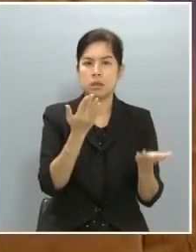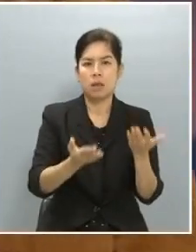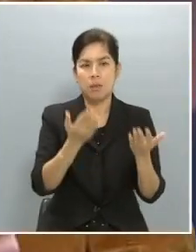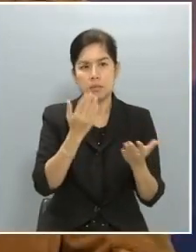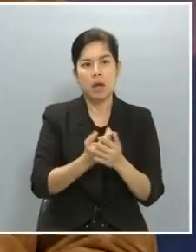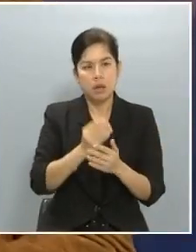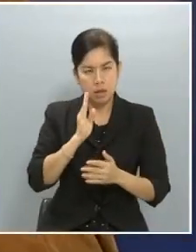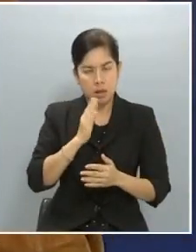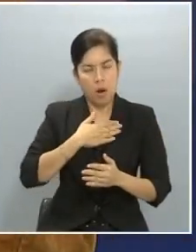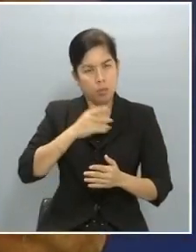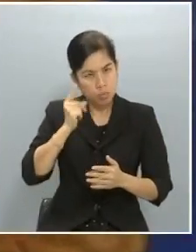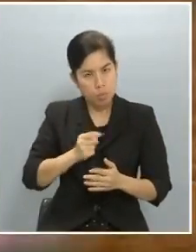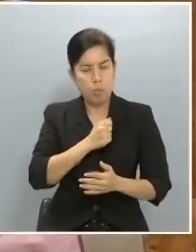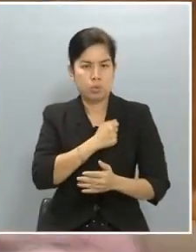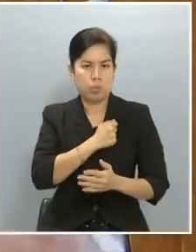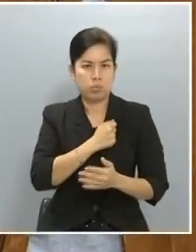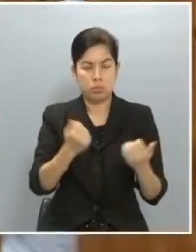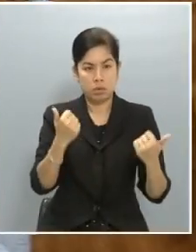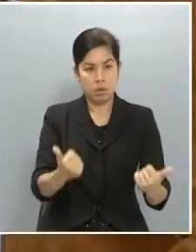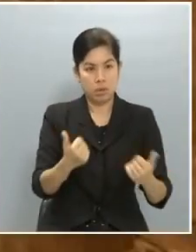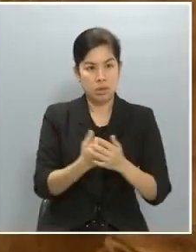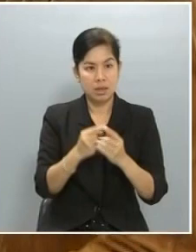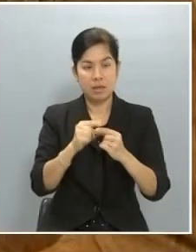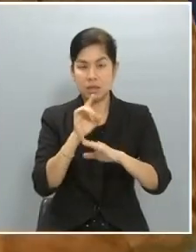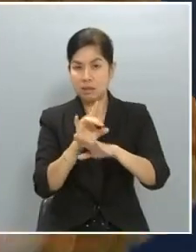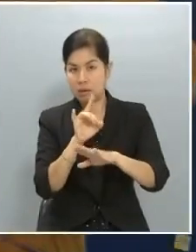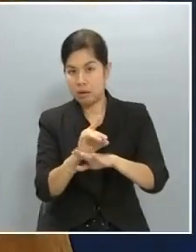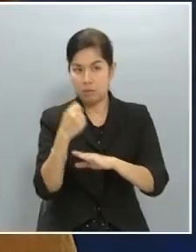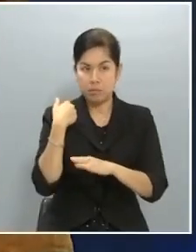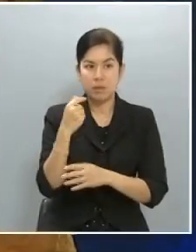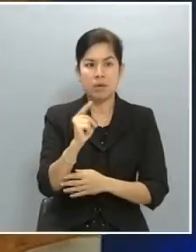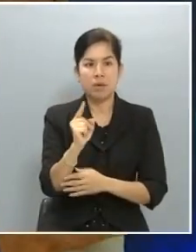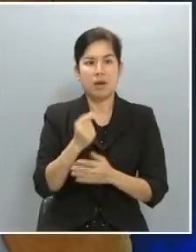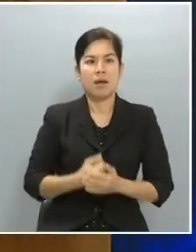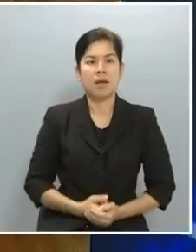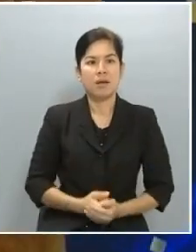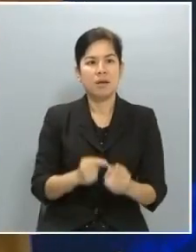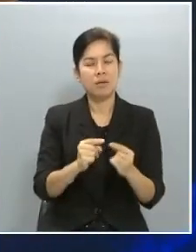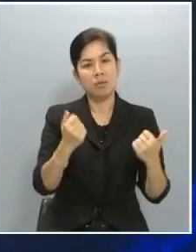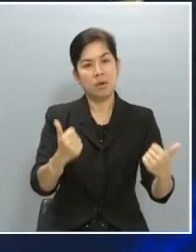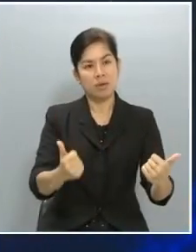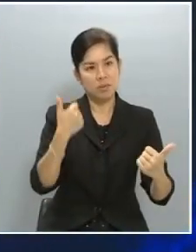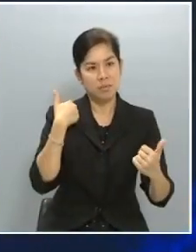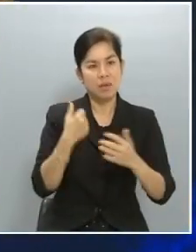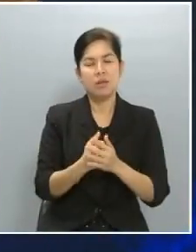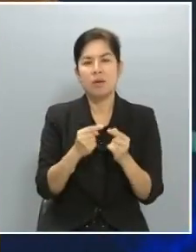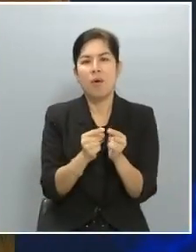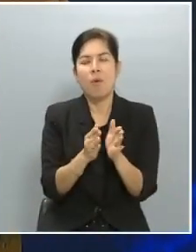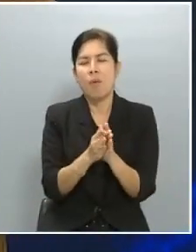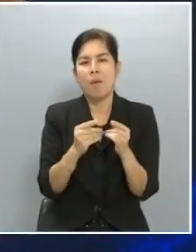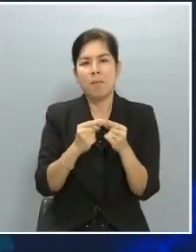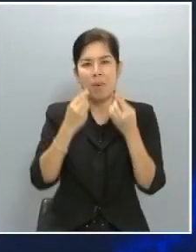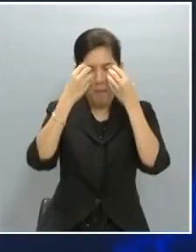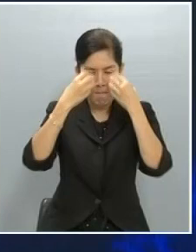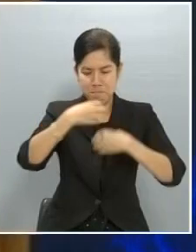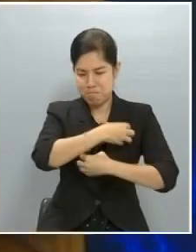คุณต้องรับมันให้ได้แล้วตอนนี้โลกโซเชียลลุกเป็นไฟครับเพราะหลังๆเอฟราชอบ ถ่ายคลิปกับหมีแพนด้าฮะเขาก็เ